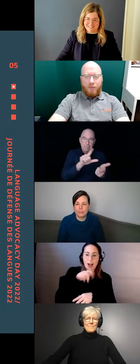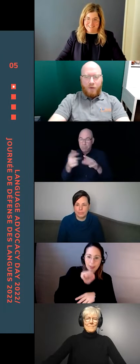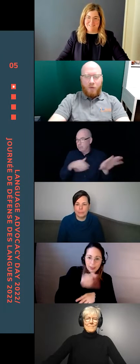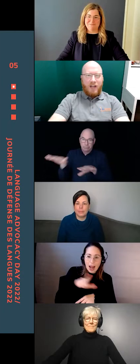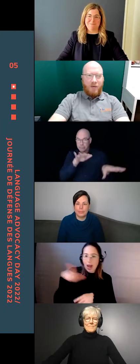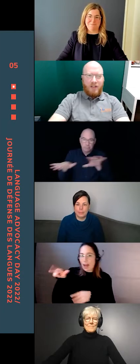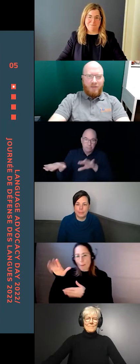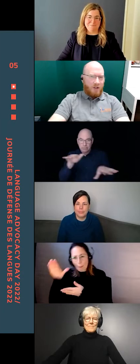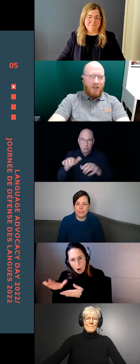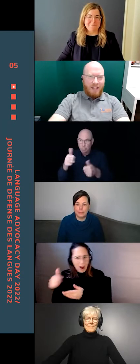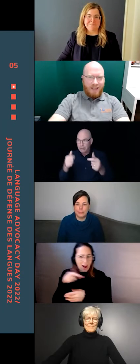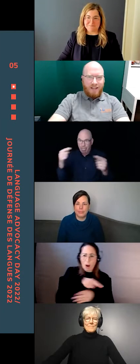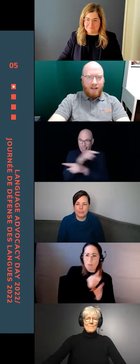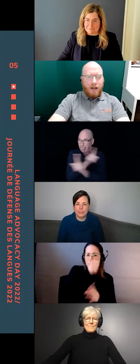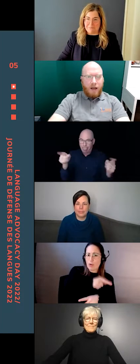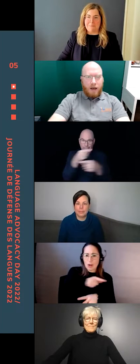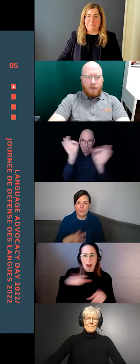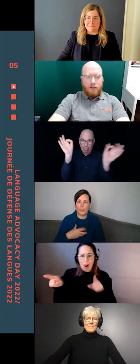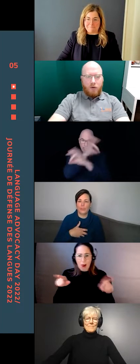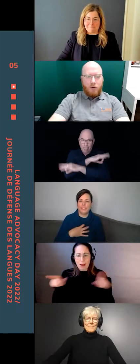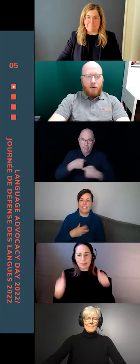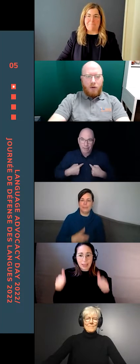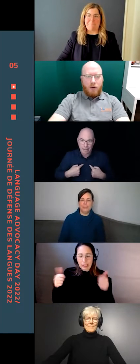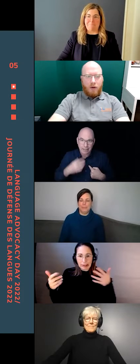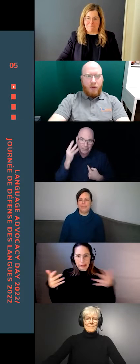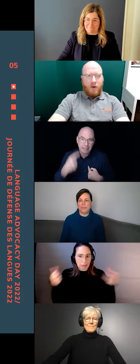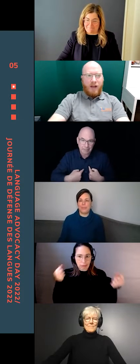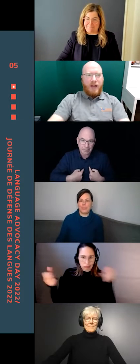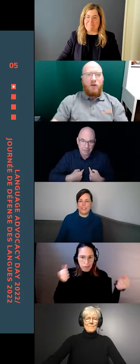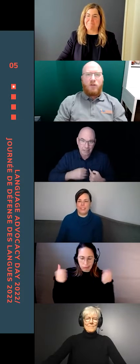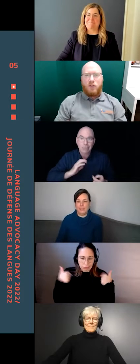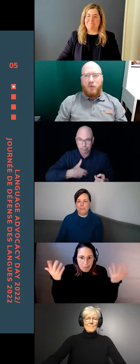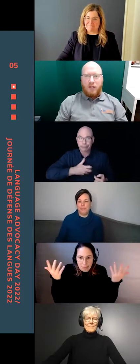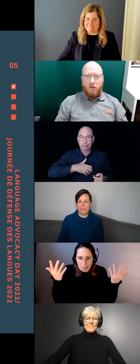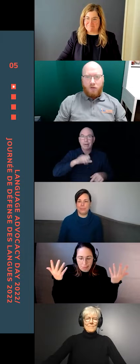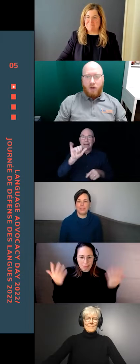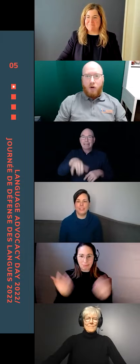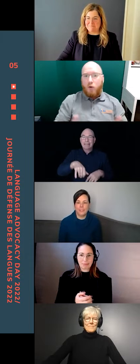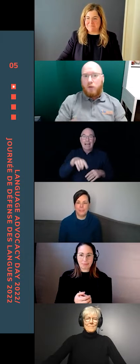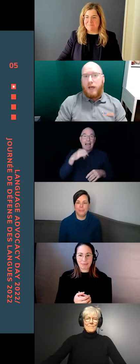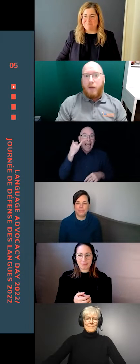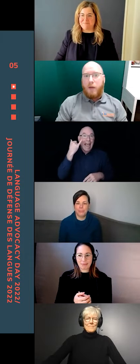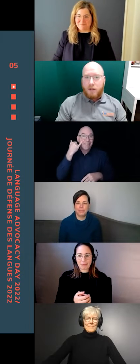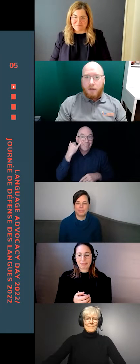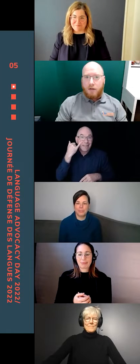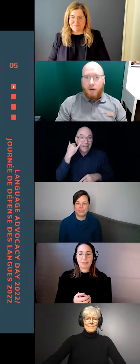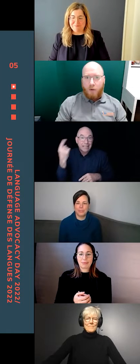BSL, il vient, ASL disparaît, et je ne sais plus quelle langue je suis en train de